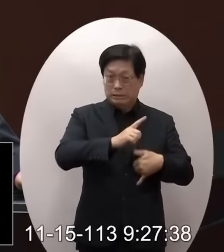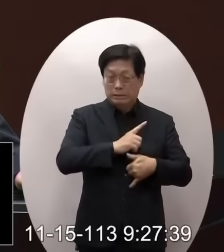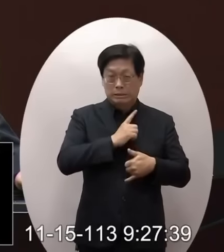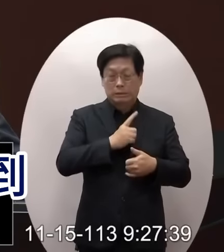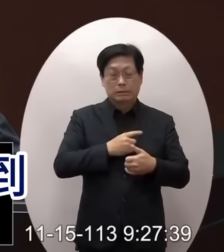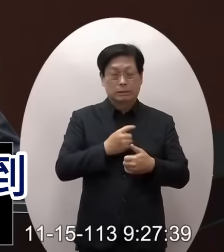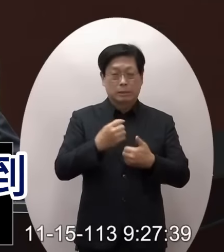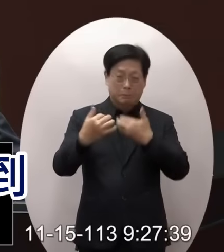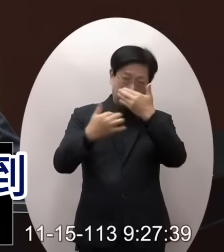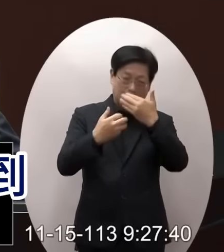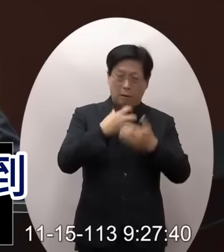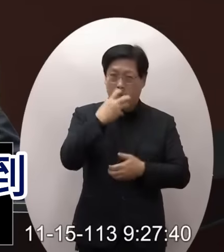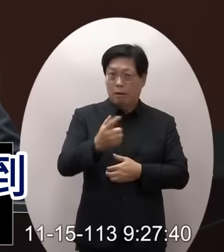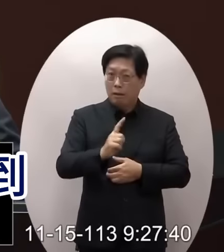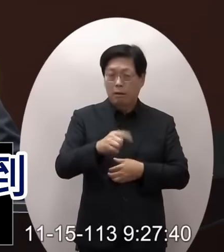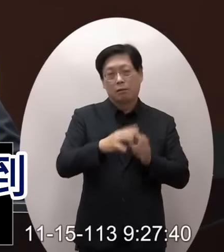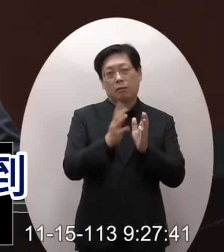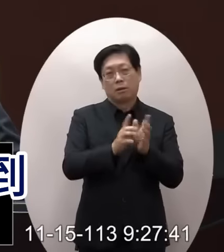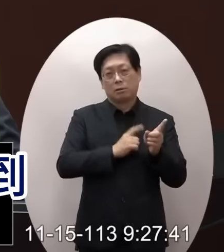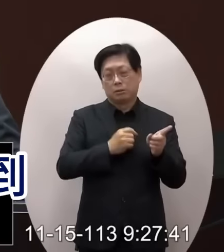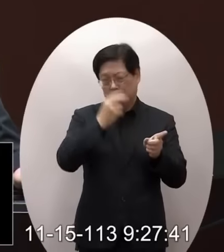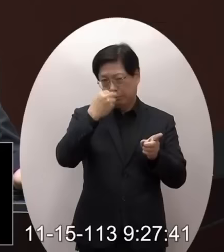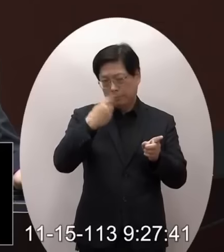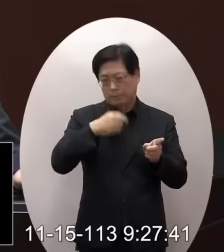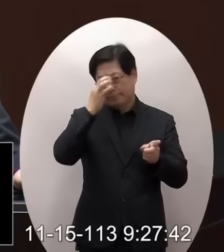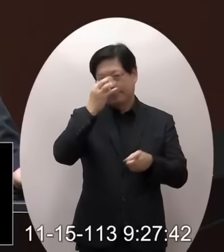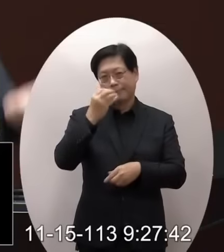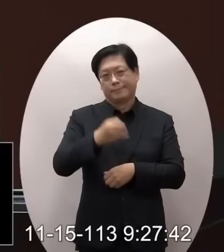下，被害者家属眼泪没有人看得到。